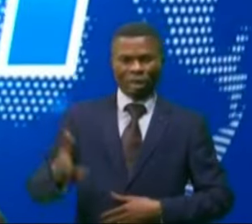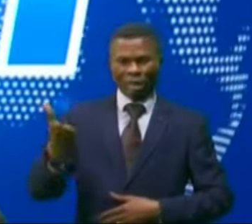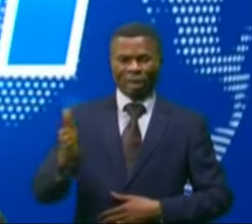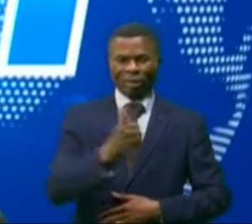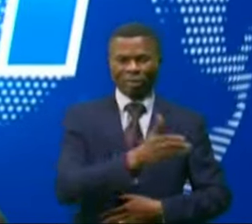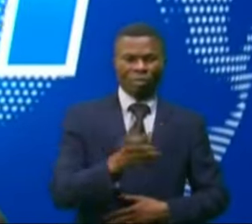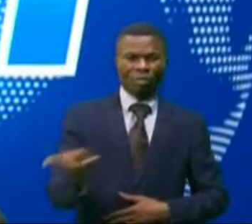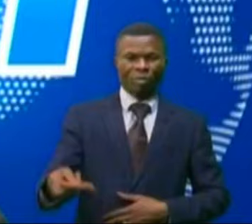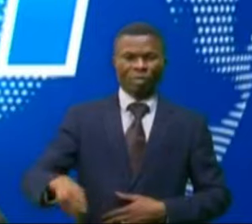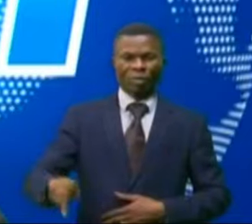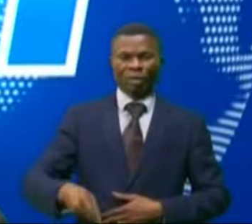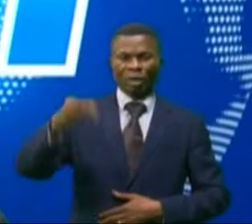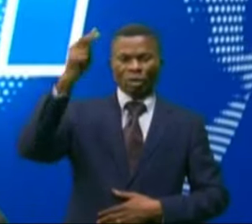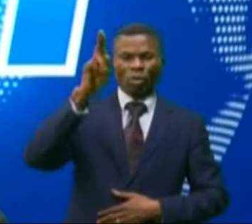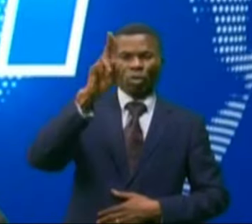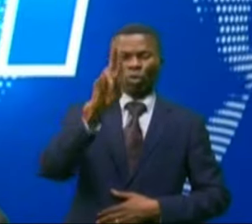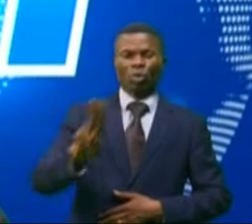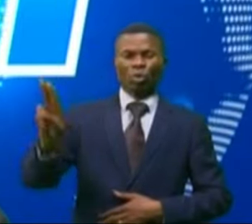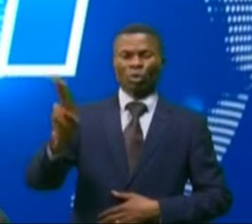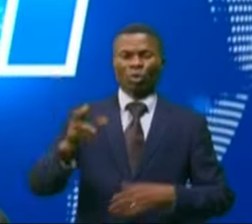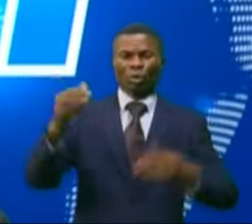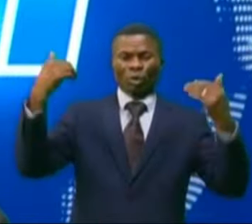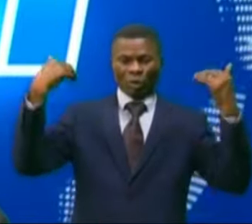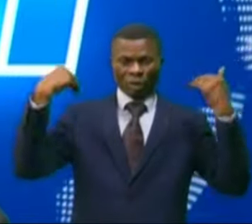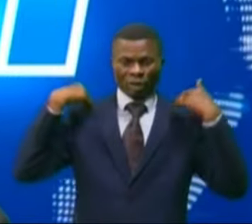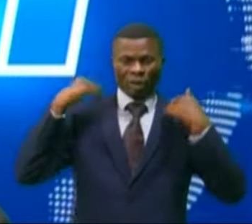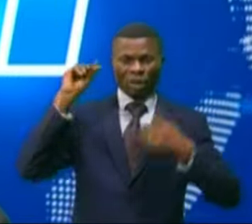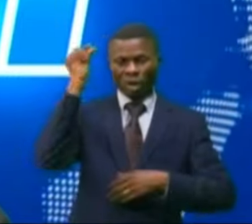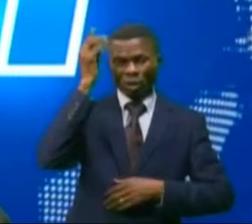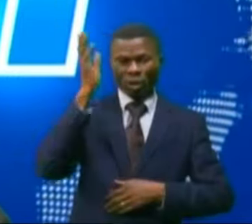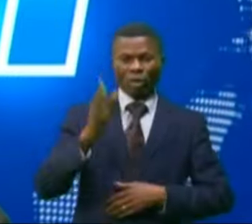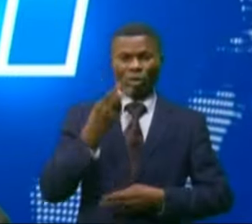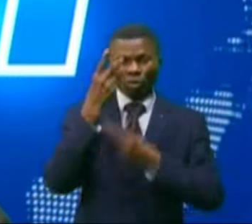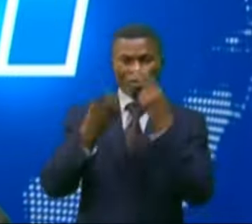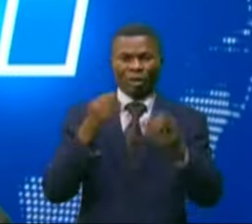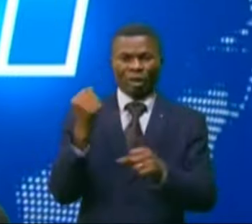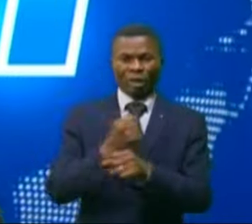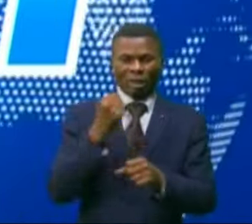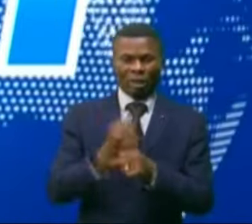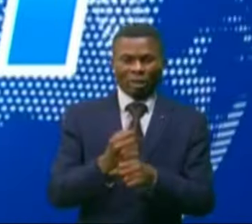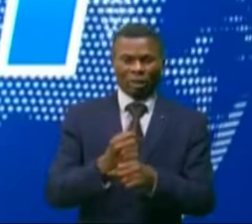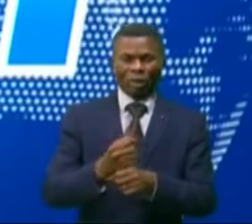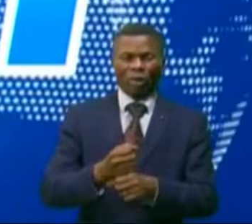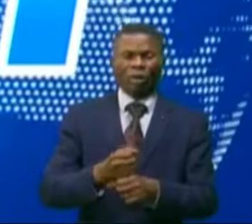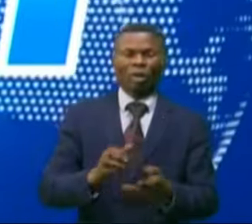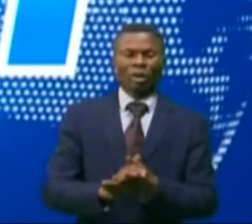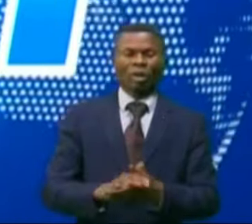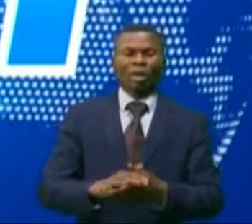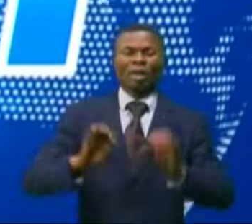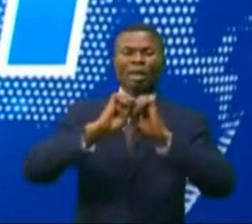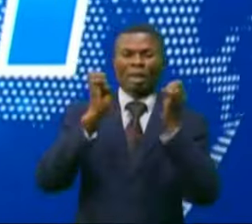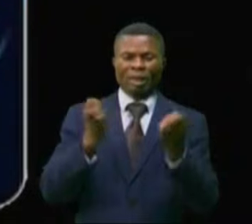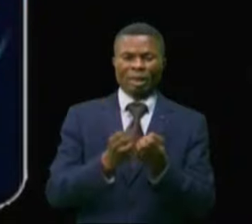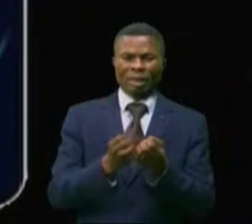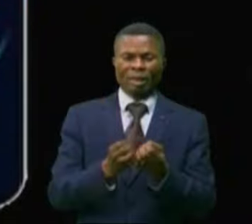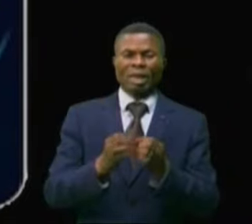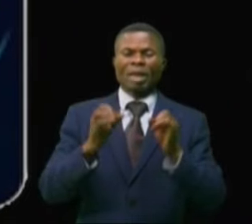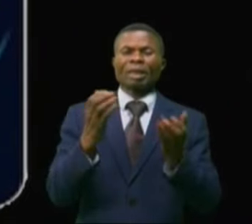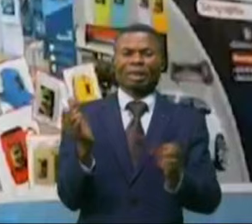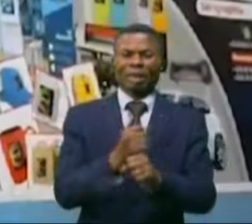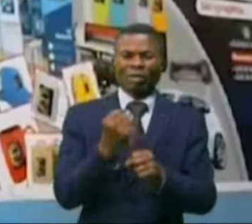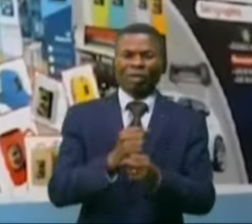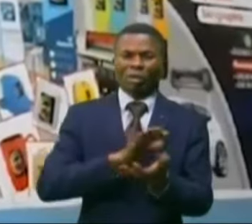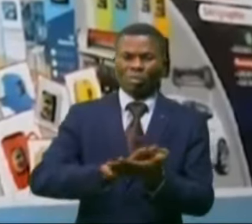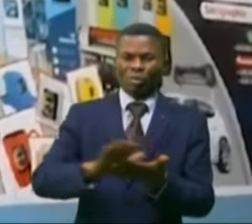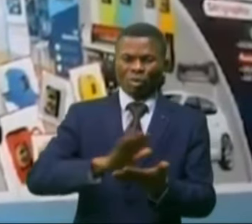Dans la province du Haut-Ouélé, le chef de l'exécutif provincial a visité les travaux d'installation d'une imprimerie. La